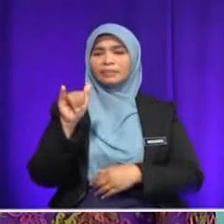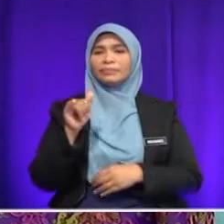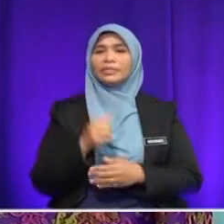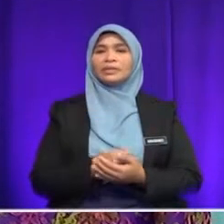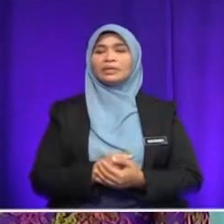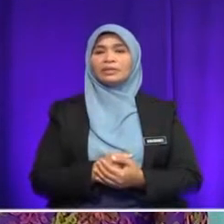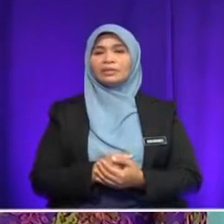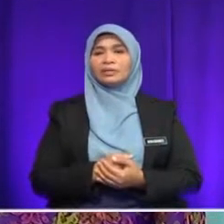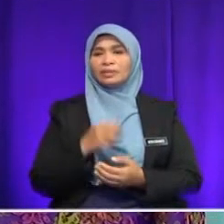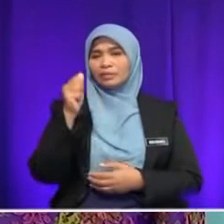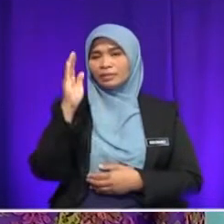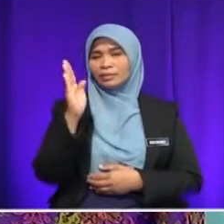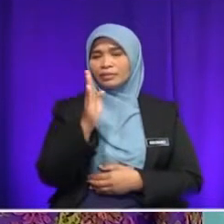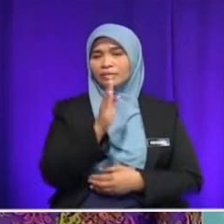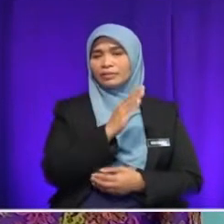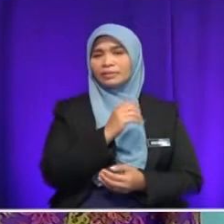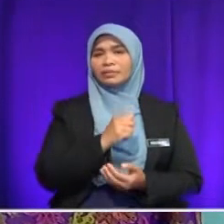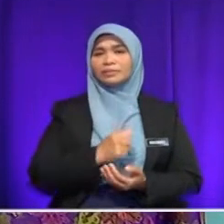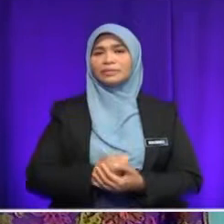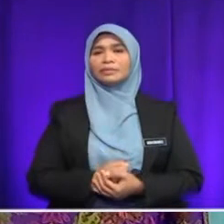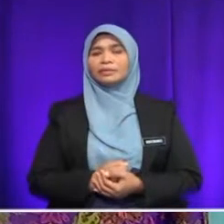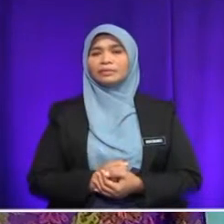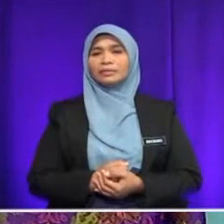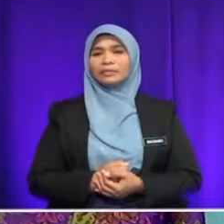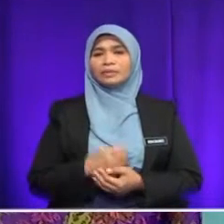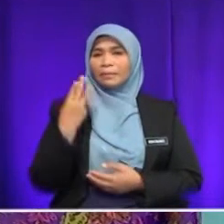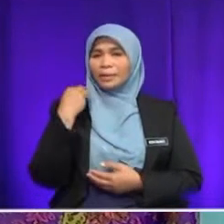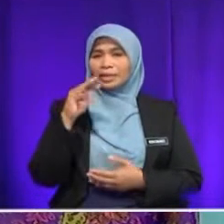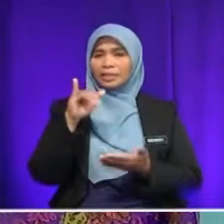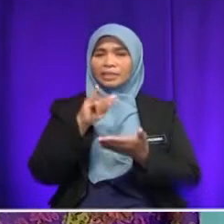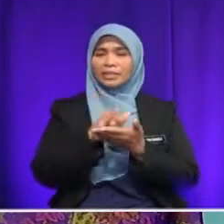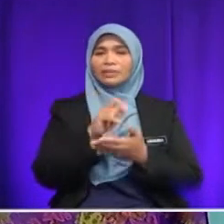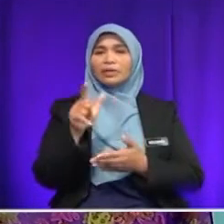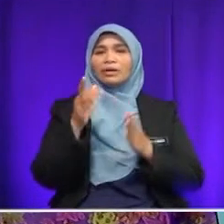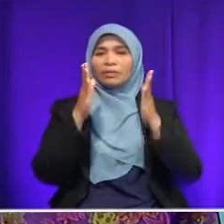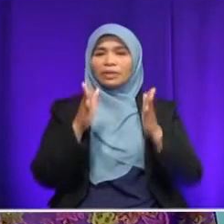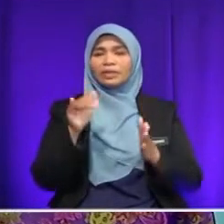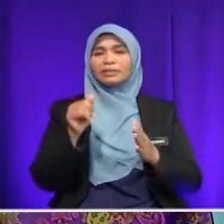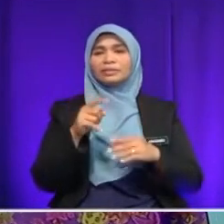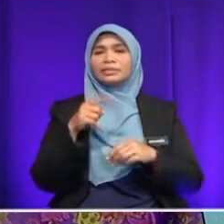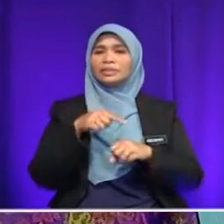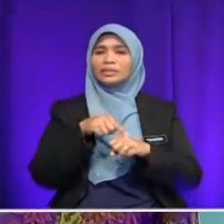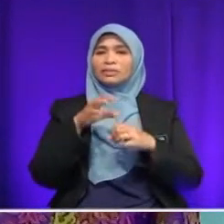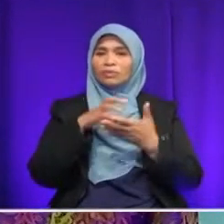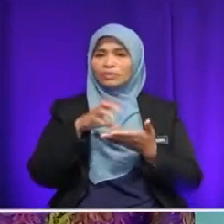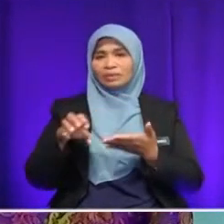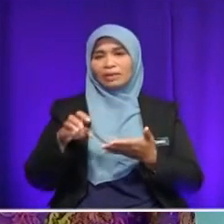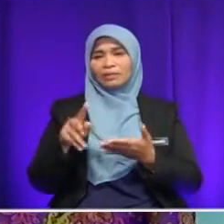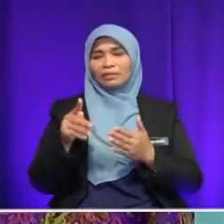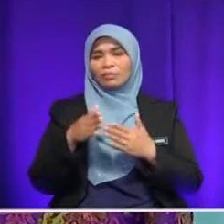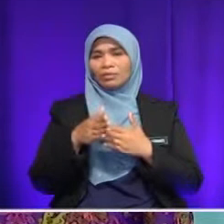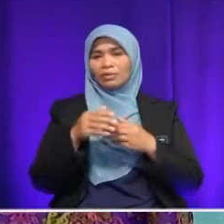Ulaikal ladzina ubsilu bima kasabu, mereka itulah orang yang dihancurkan oleh Allah Subhanahu wa